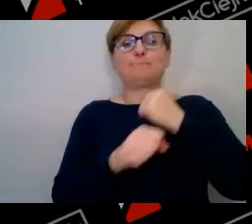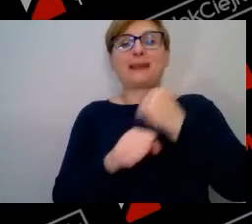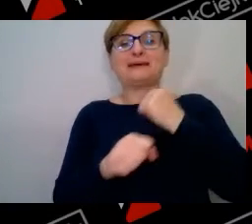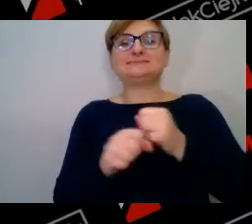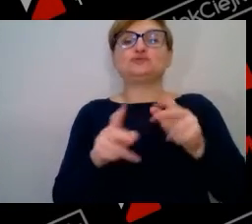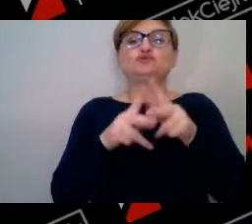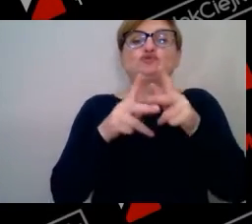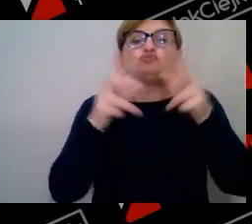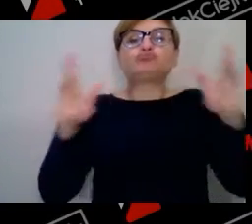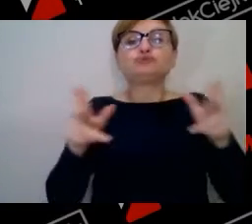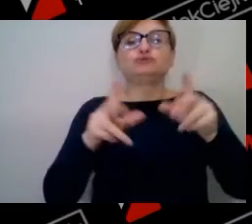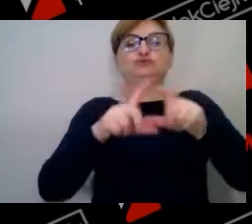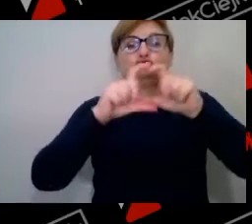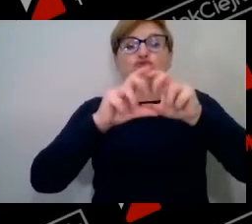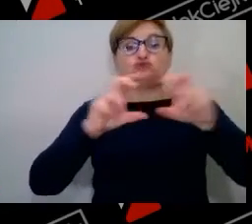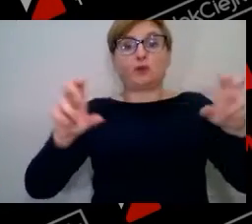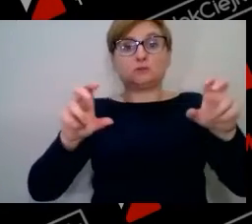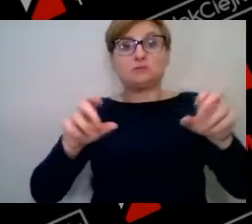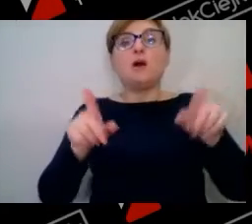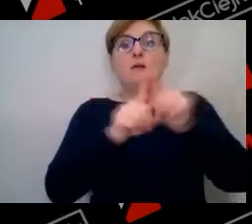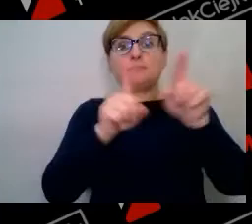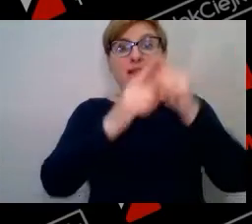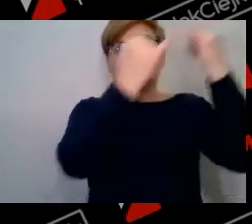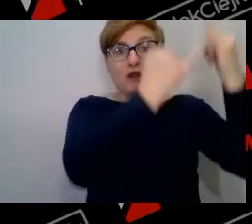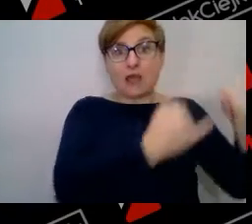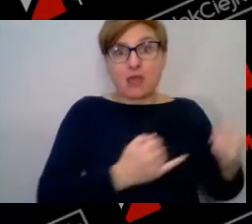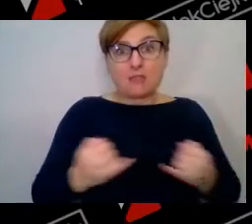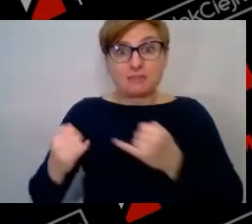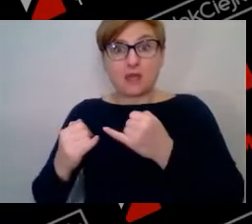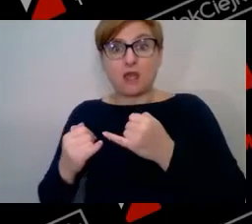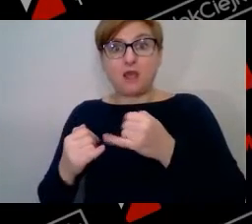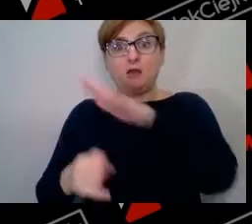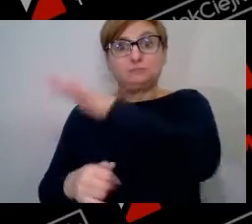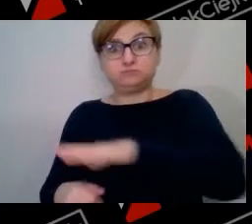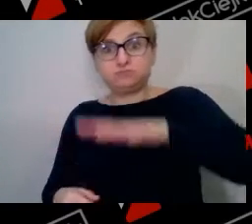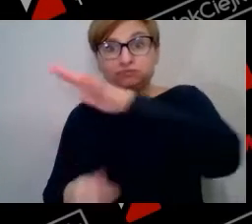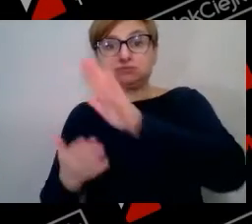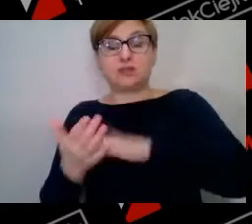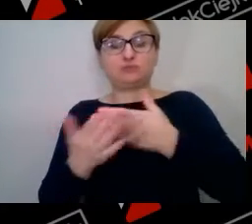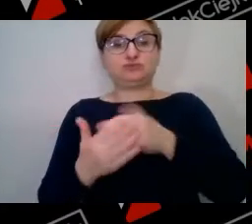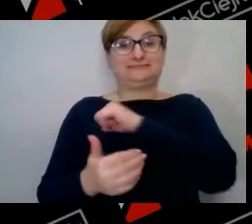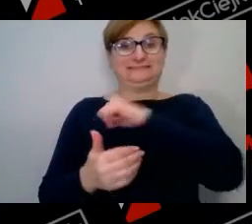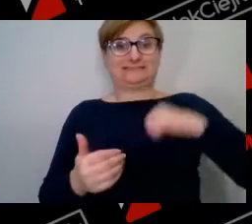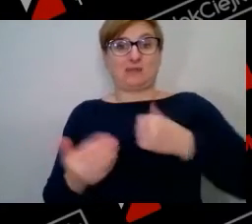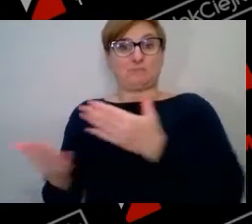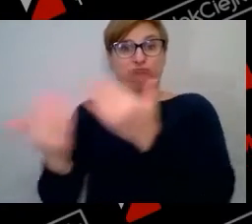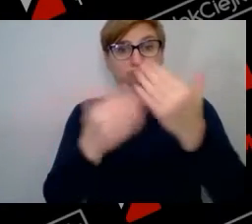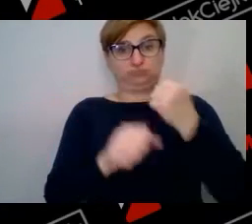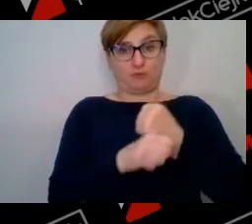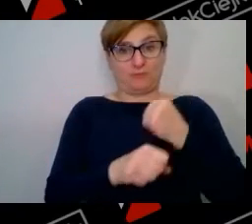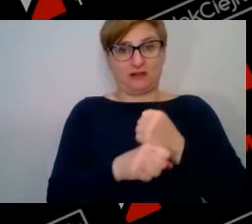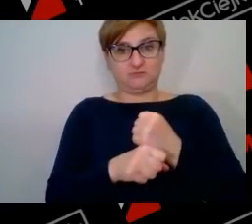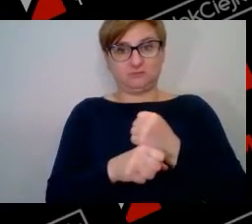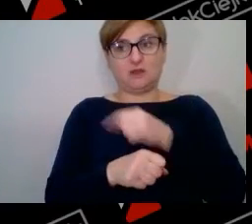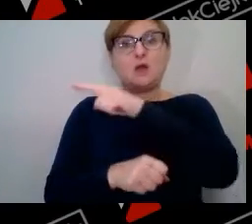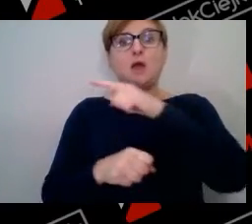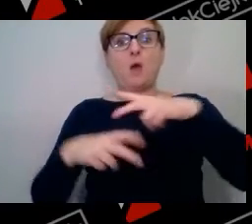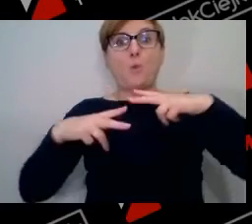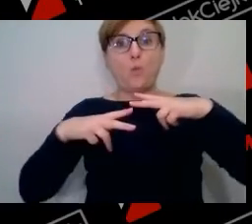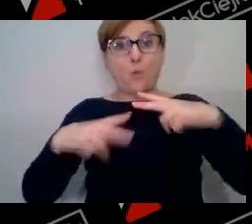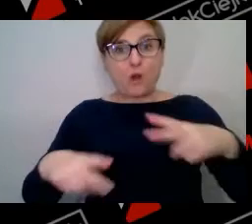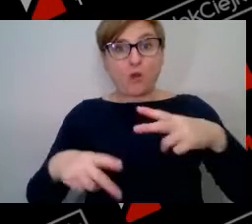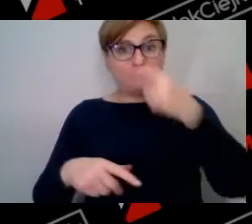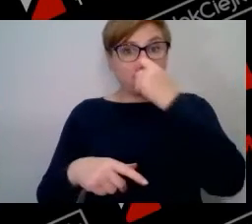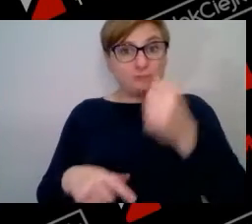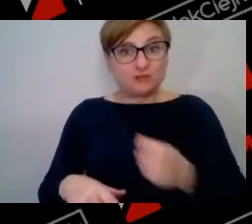W innych branżach króluje znowuż samozatrudnienie. Na umowach śmieciowych kobiety nie mają prawa do gwarantowanego urlopu macierzyńskiego, który